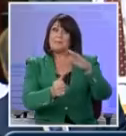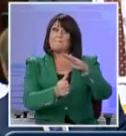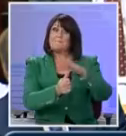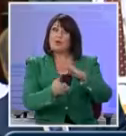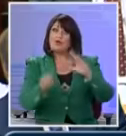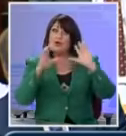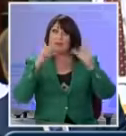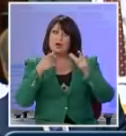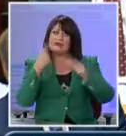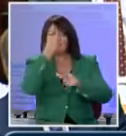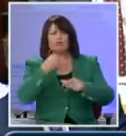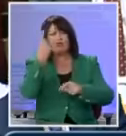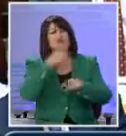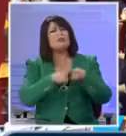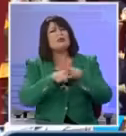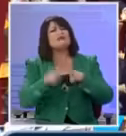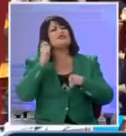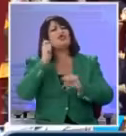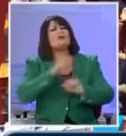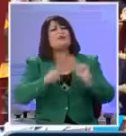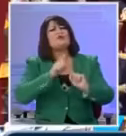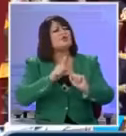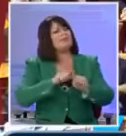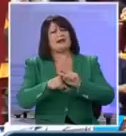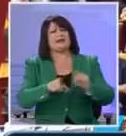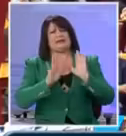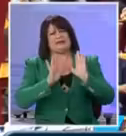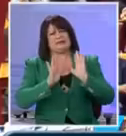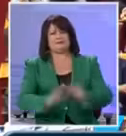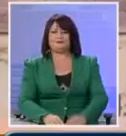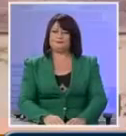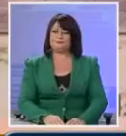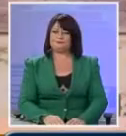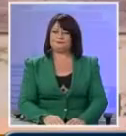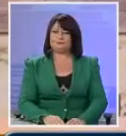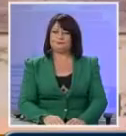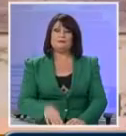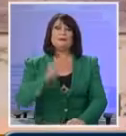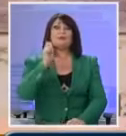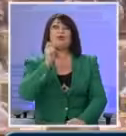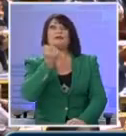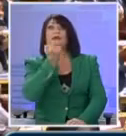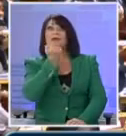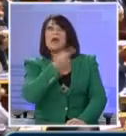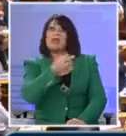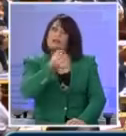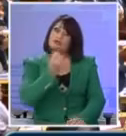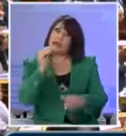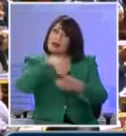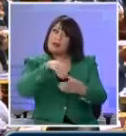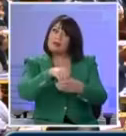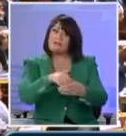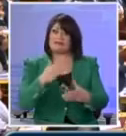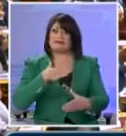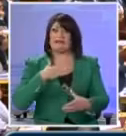δημοκρατίας ανεξαρτήτως του ονόματος και του επιθέτου παρακαλώ θεωρώ όμως και πολιτικά λάθος να κάνετε τέτοιες αναμίξεις εγώ